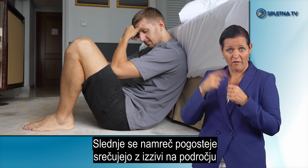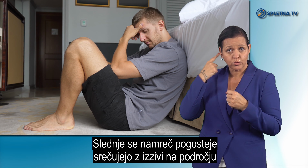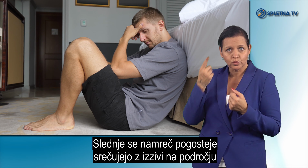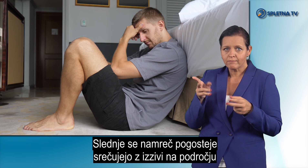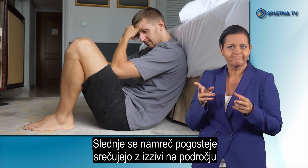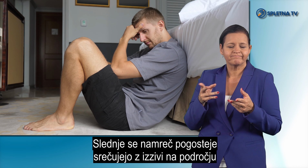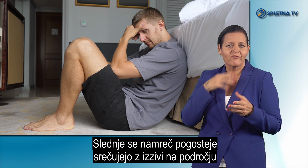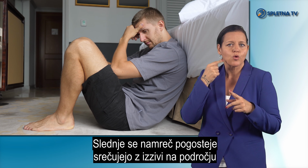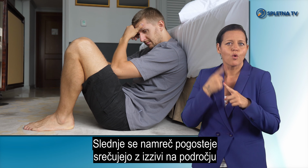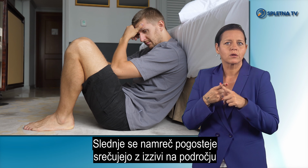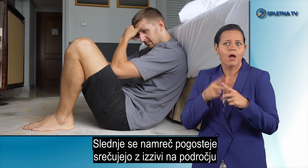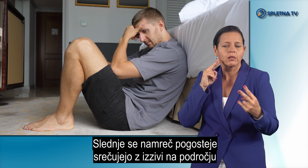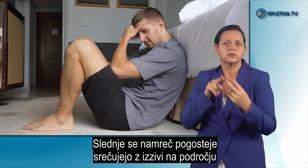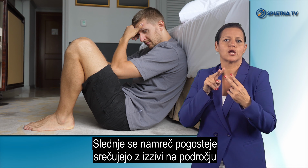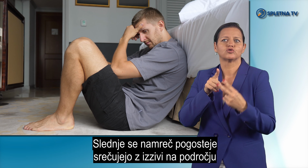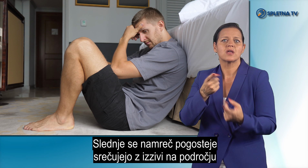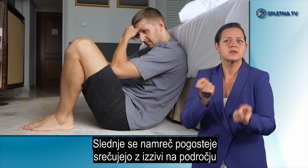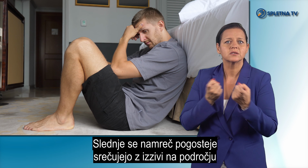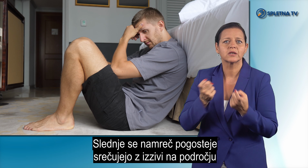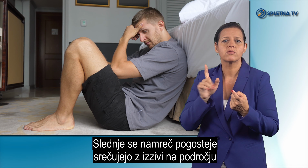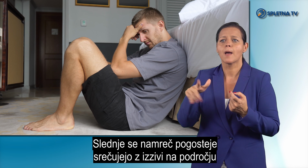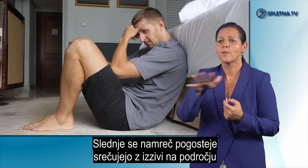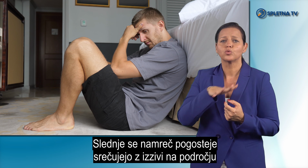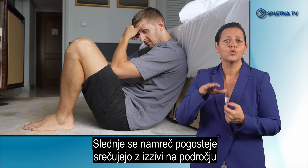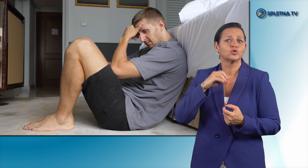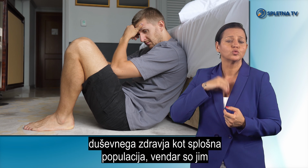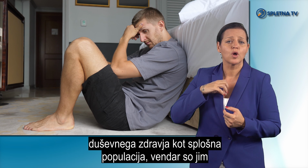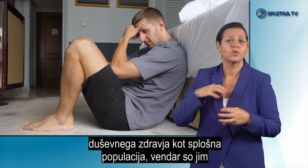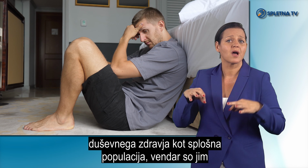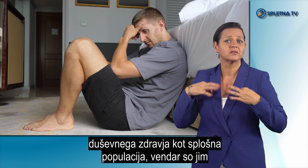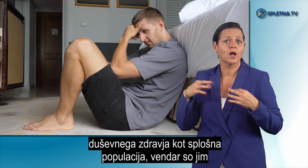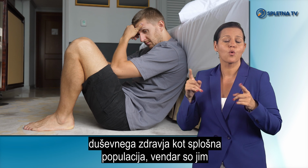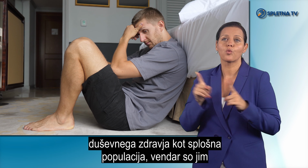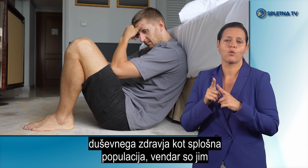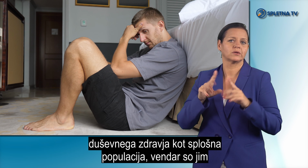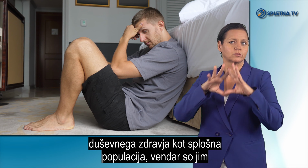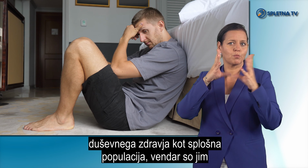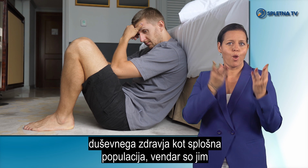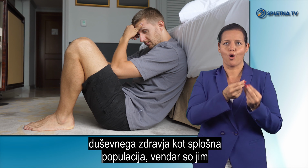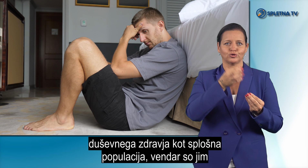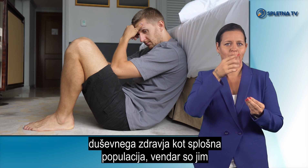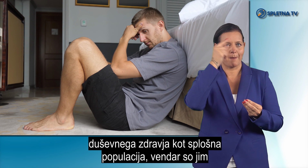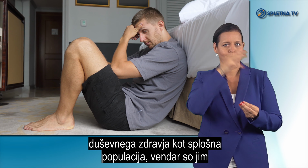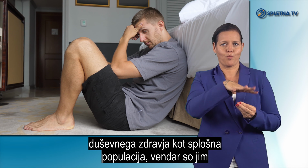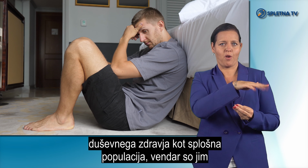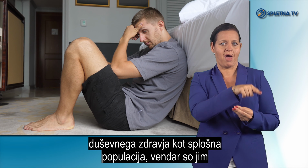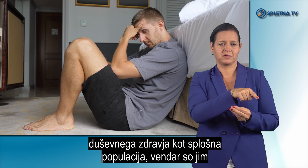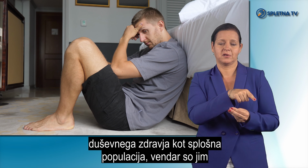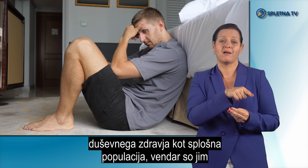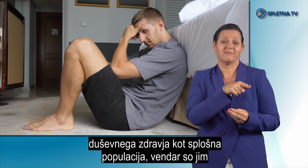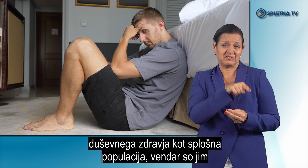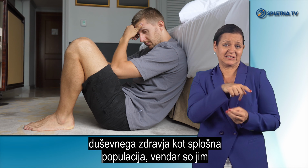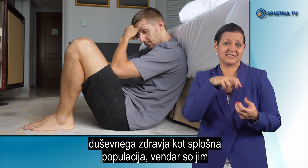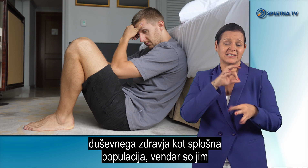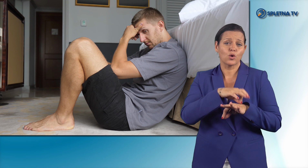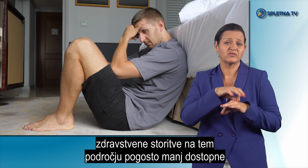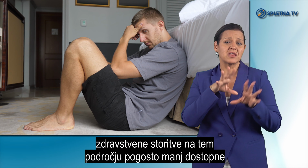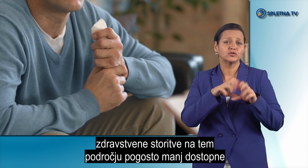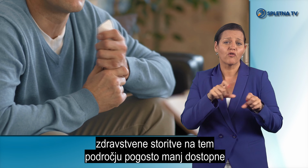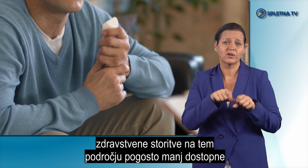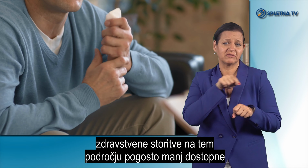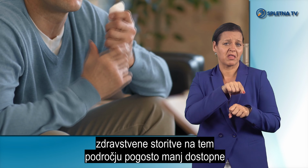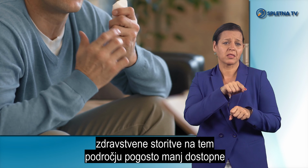Slednje se namreč pogosteje srečujejo z izzivi na področju duševnega zdravja kot splošna populacija, vendar so jim zdravstvene storitve na